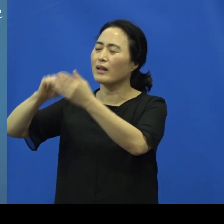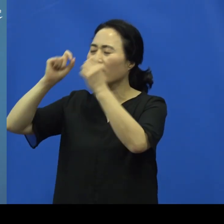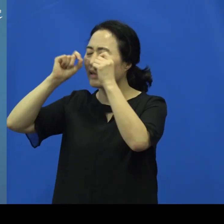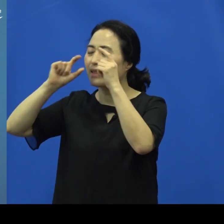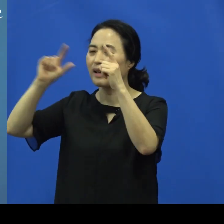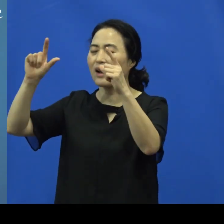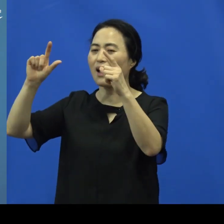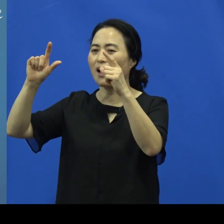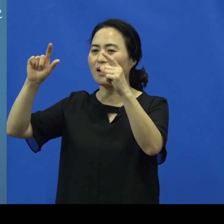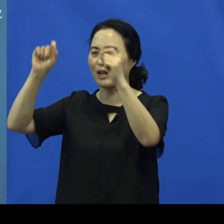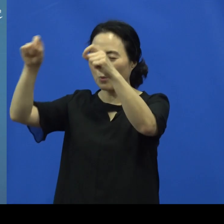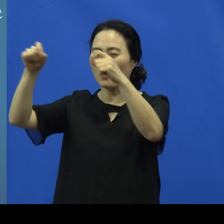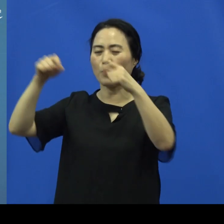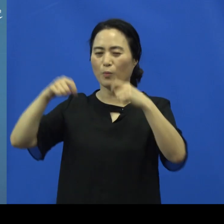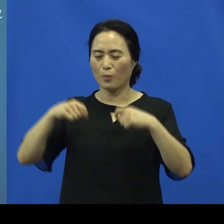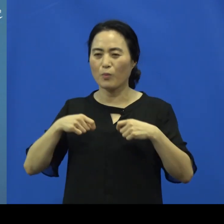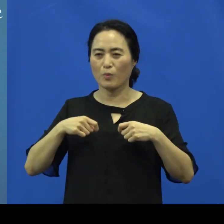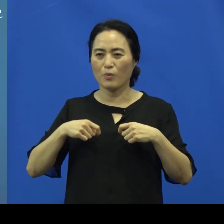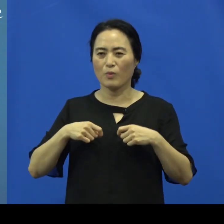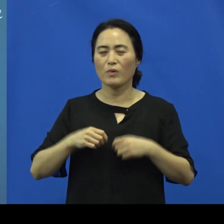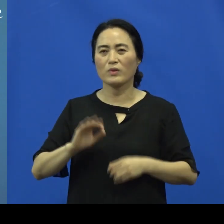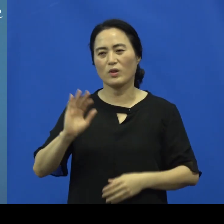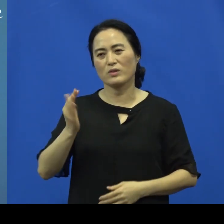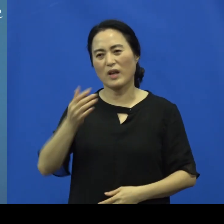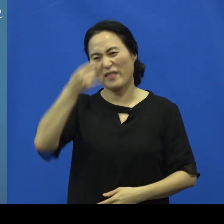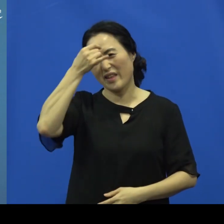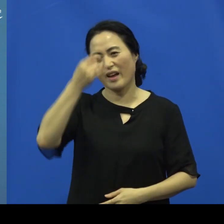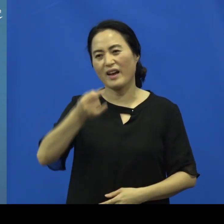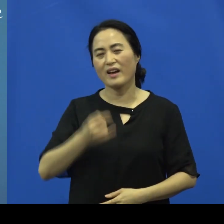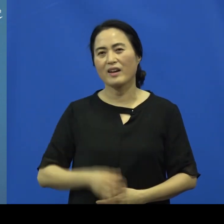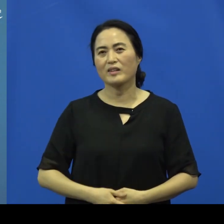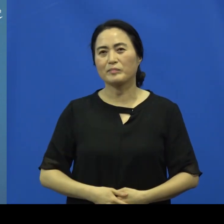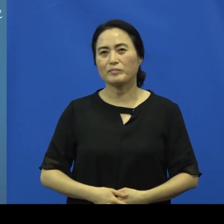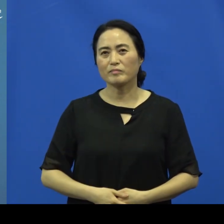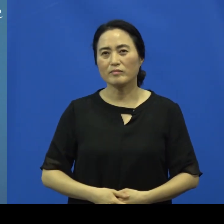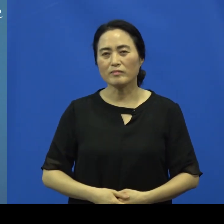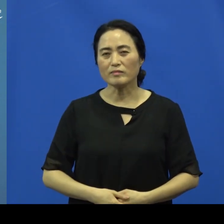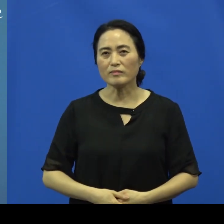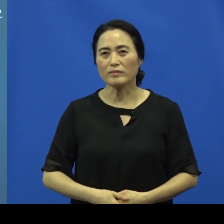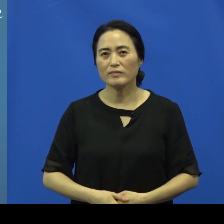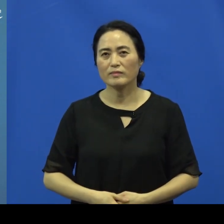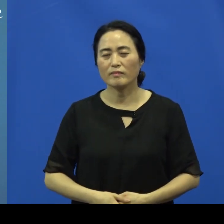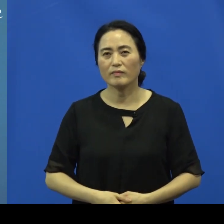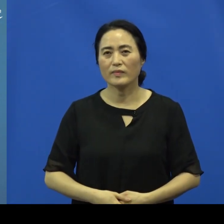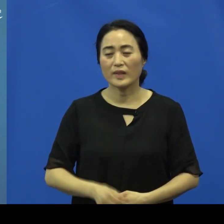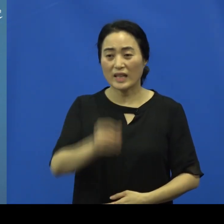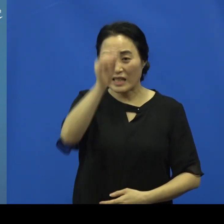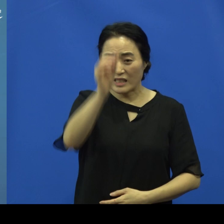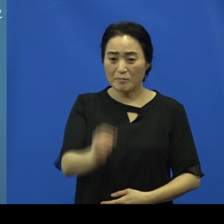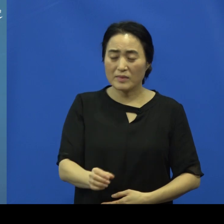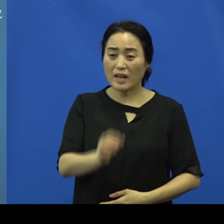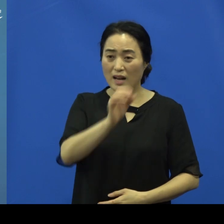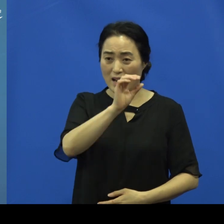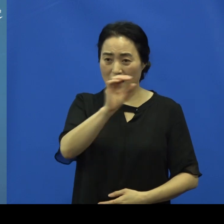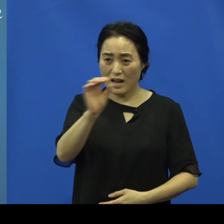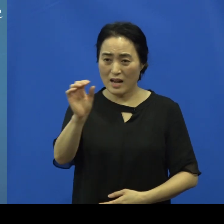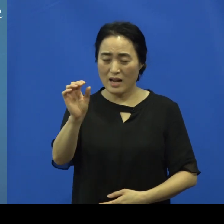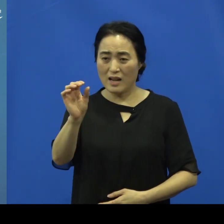여러분, 십자가 사건 이후에 부활이 있습니다. 한 아이를 살려내는 일은 쉬운 일이 아니에요. 십자가를 통과하는